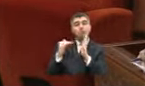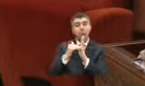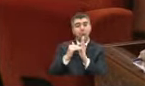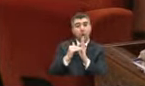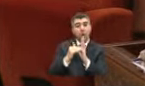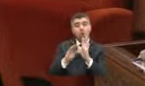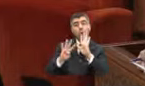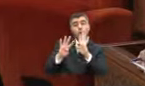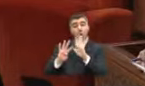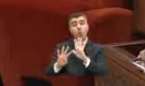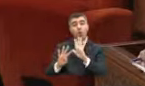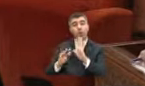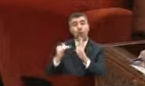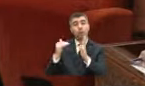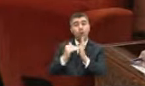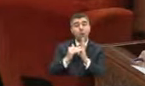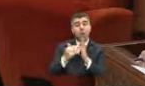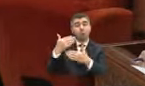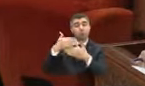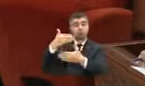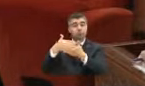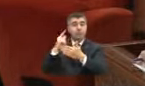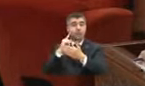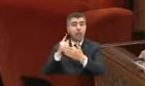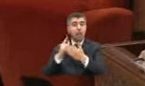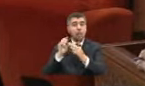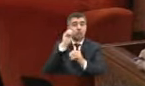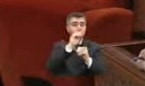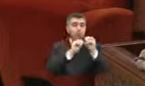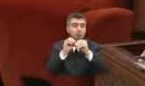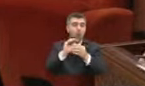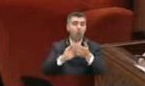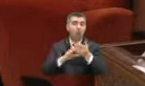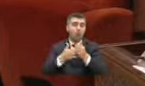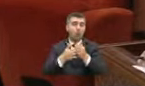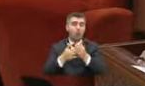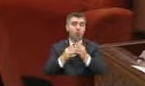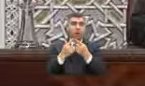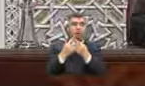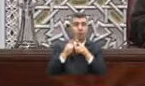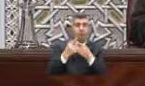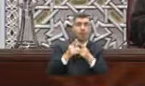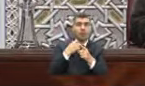ب 9 ديال المليون بتعبئة بعض المؤسسات الاقتصادية، وعندنا وحدات حماية الطفولة أحدثنا منها 10.